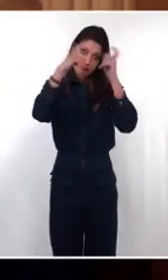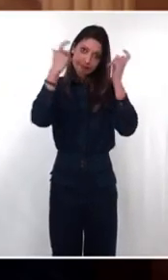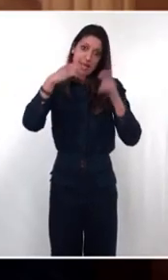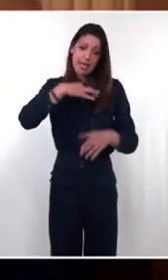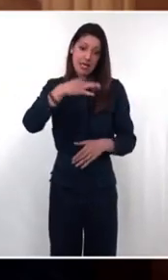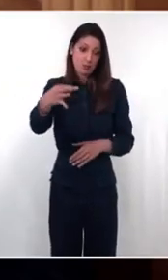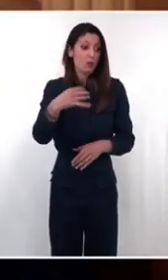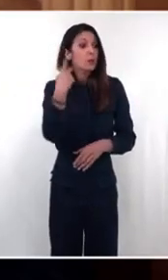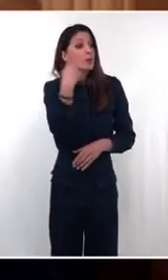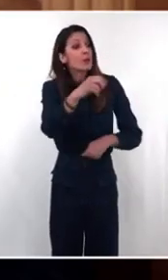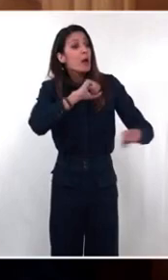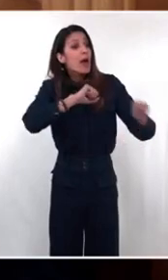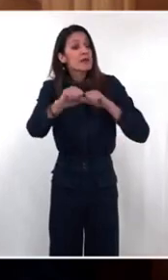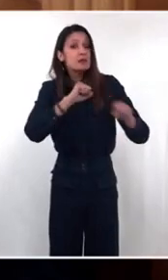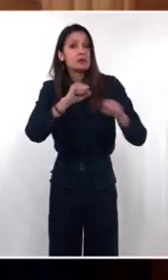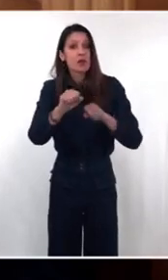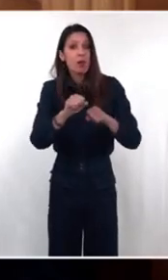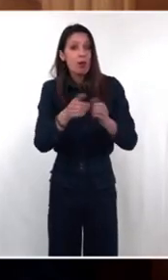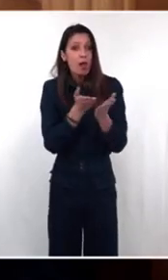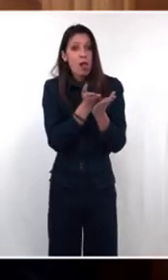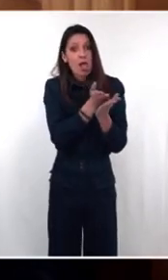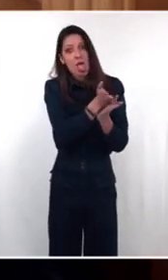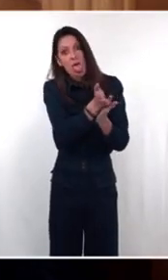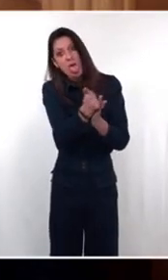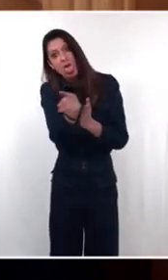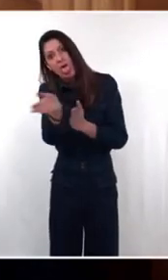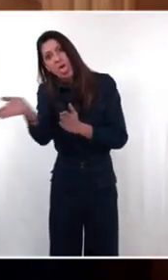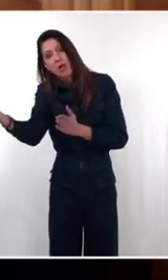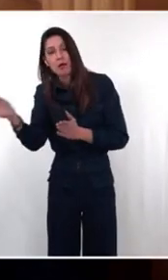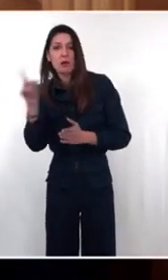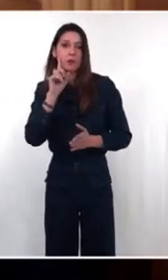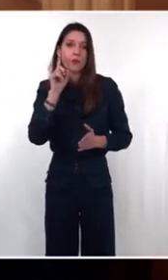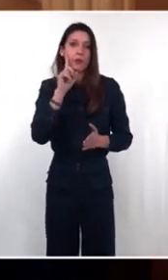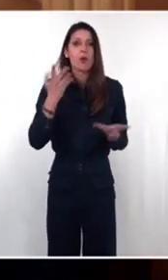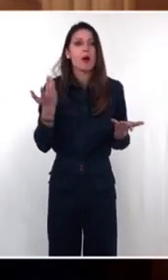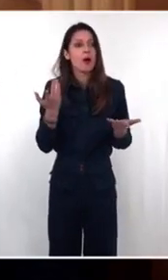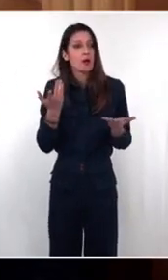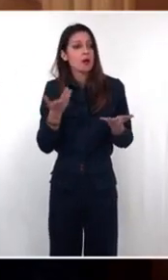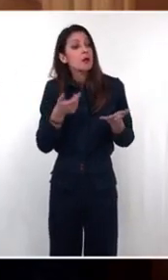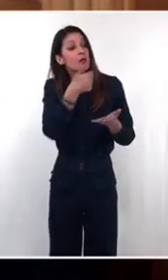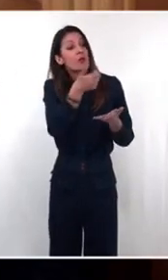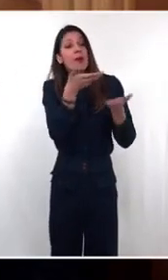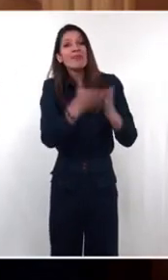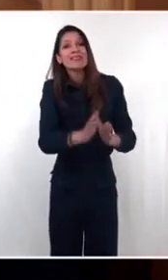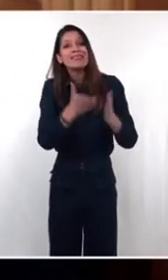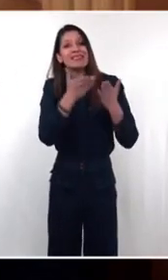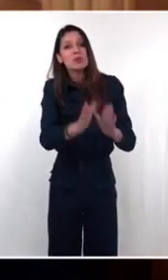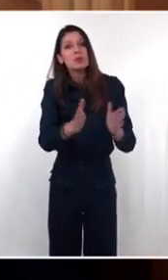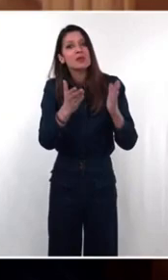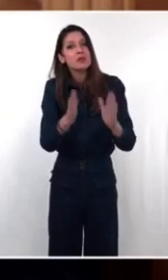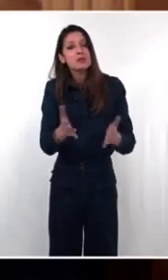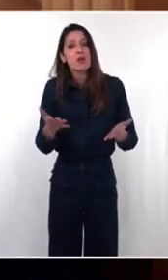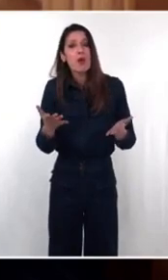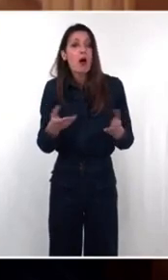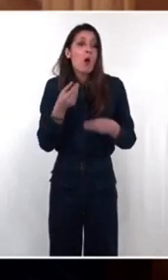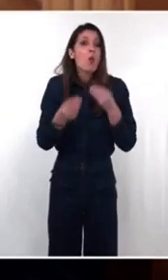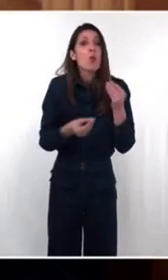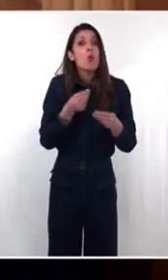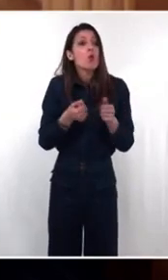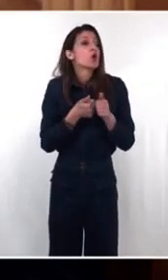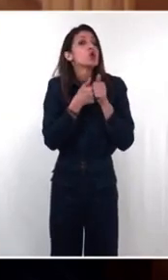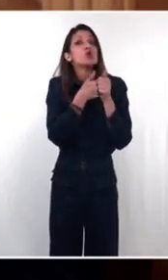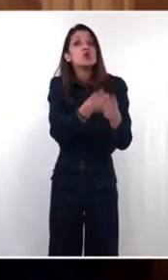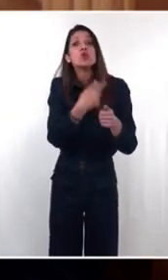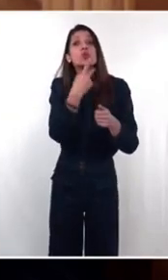votre action ne va pas dans le bon sens lorsque nous considérons que les décisions qui sont prises sont soit arbitrales et